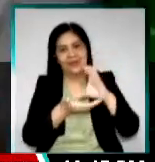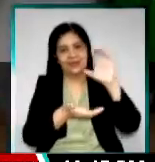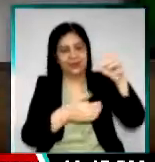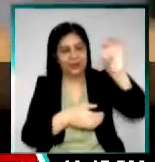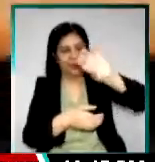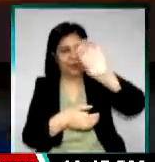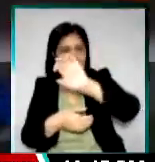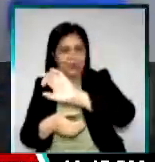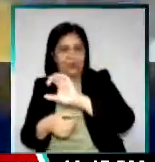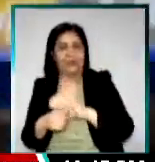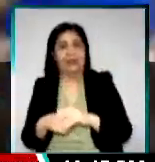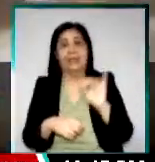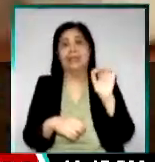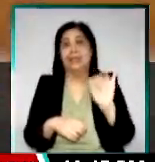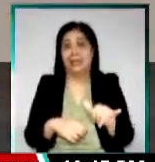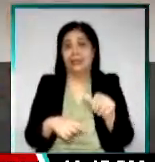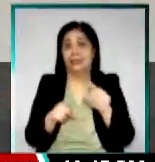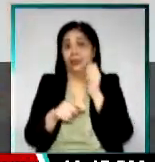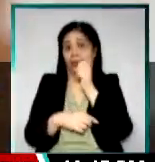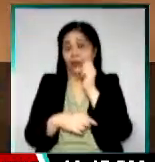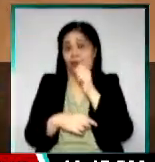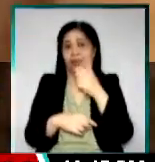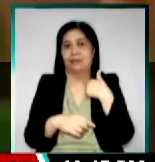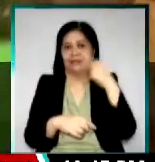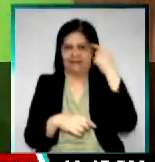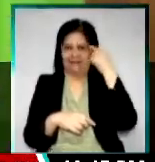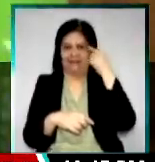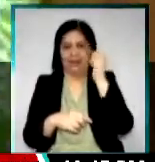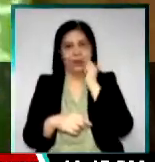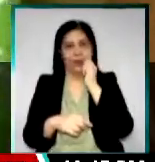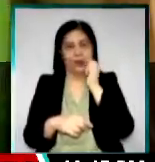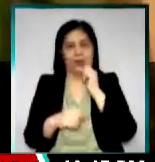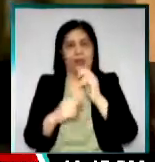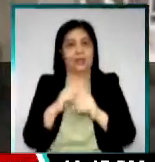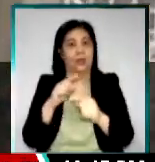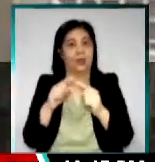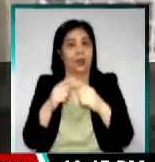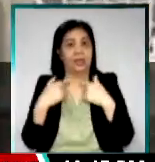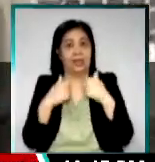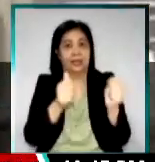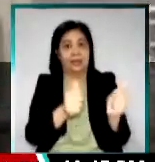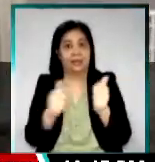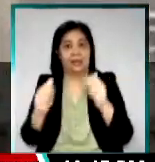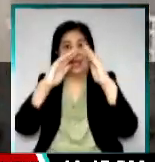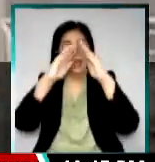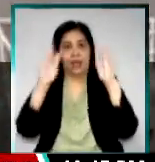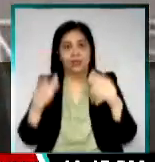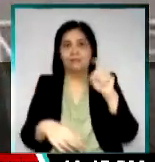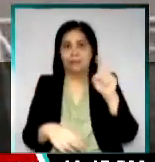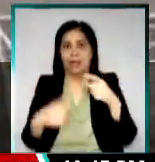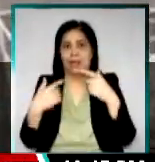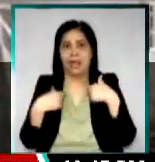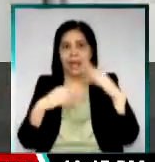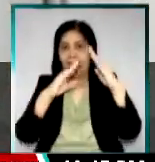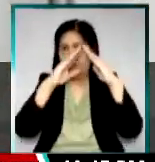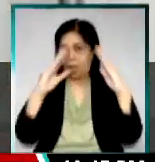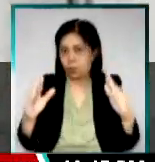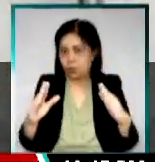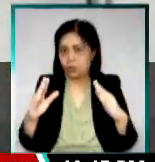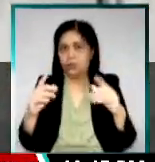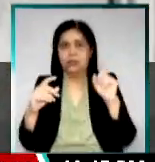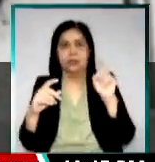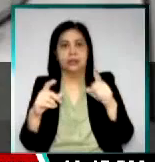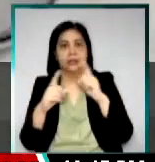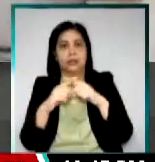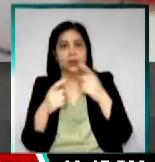and that's always been my mentality always and all. When I organize the house, there has to be a house or there has to be a home for